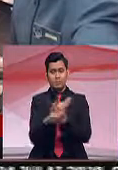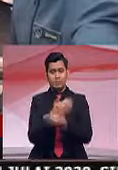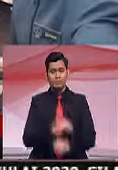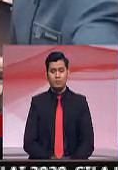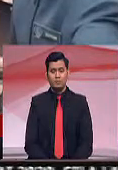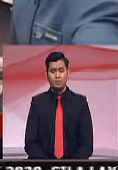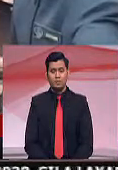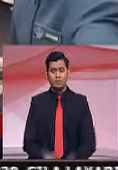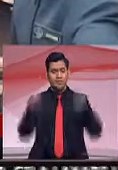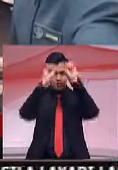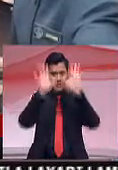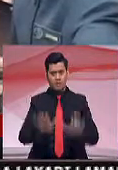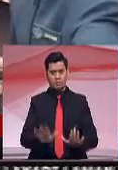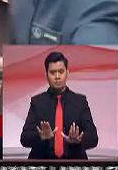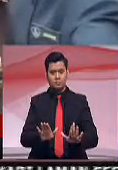Shah Alam.